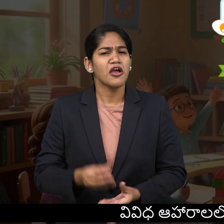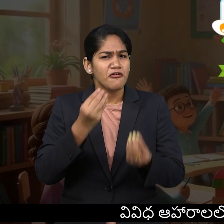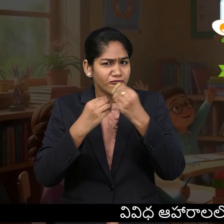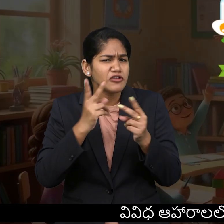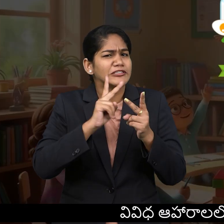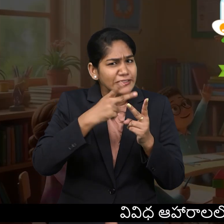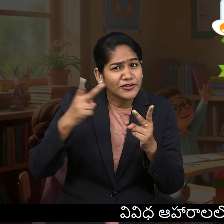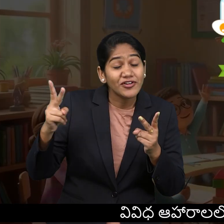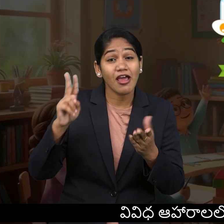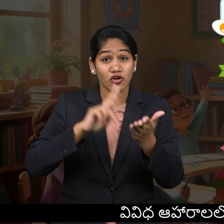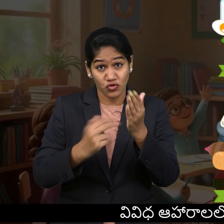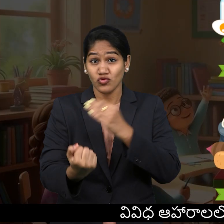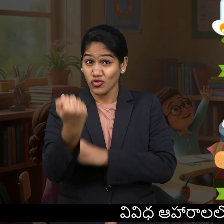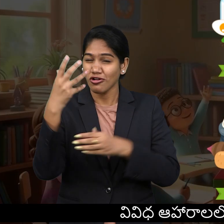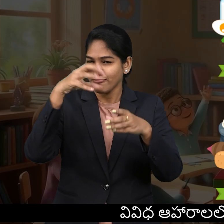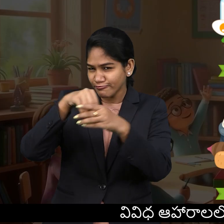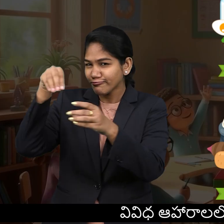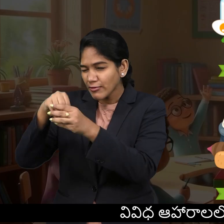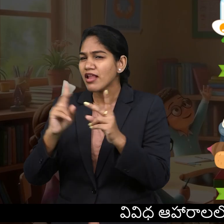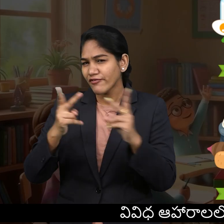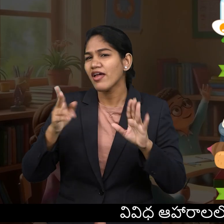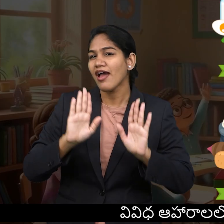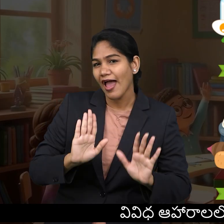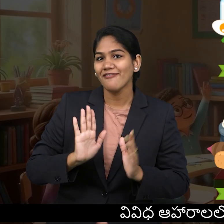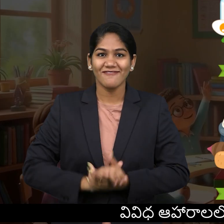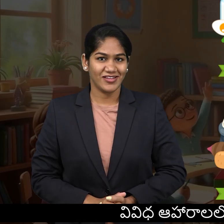వివిధ ఆహారాలలో వేర్వేరు పోషకాలు ఉంటాయి.